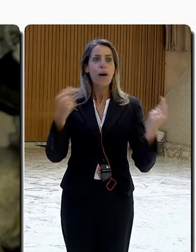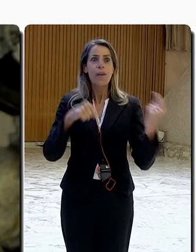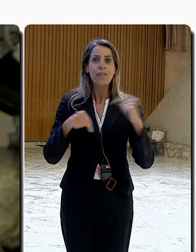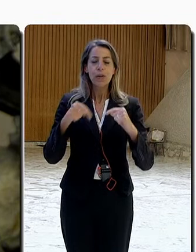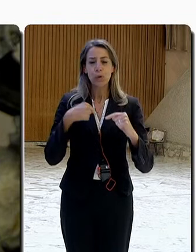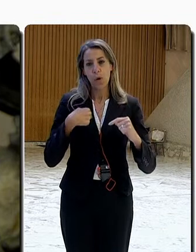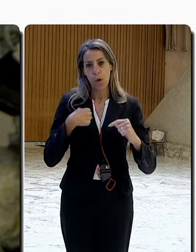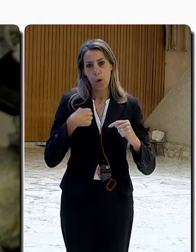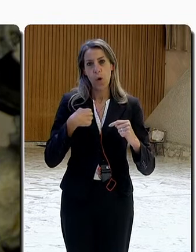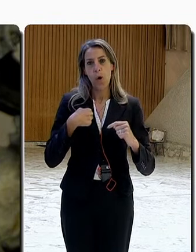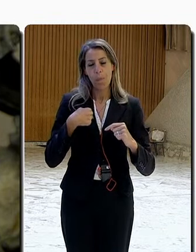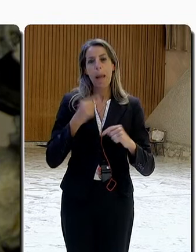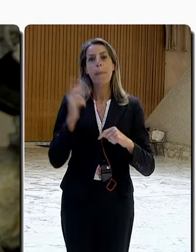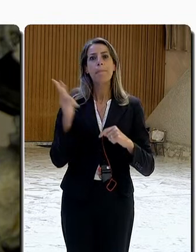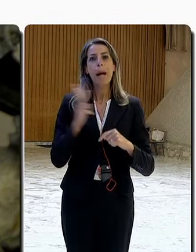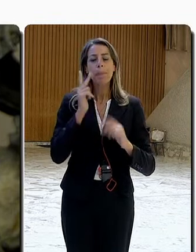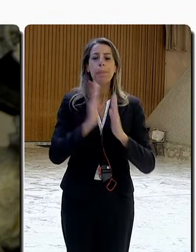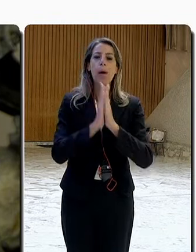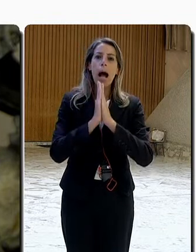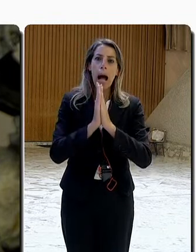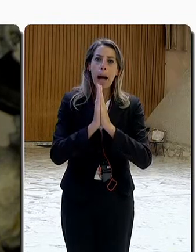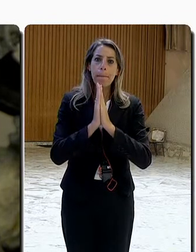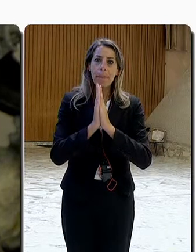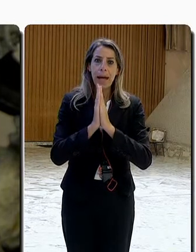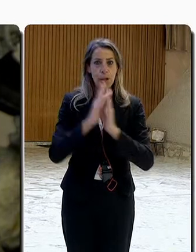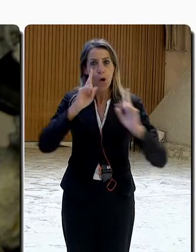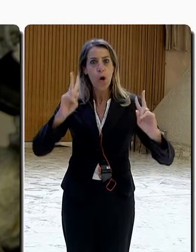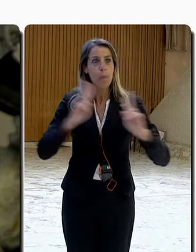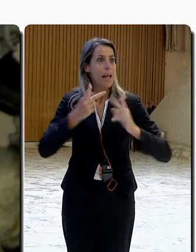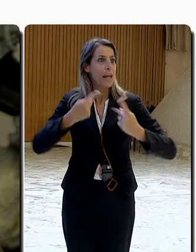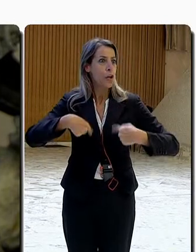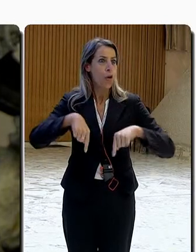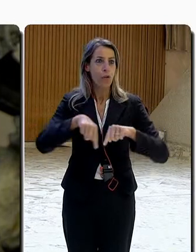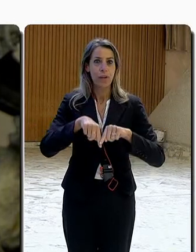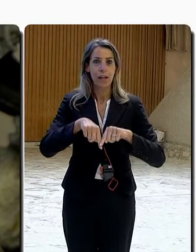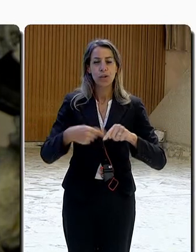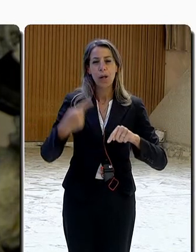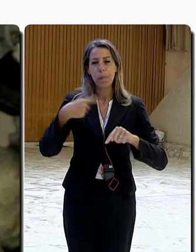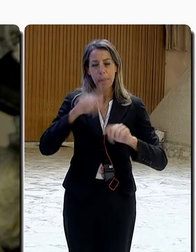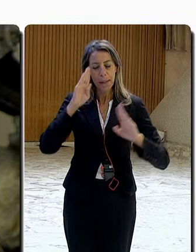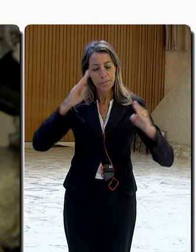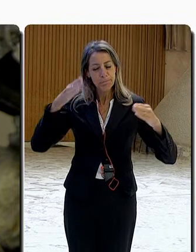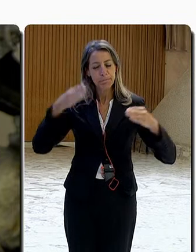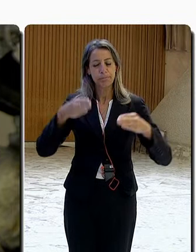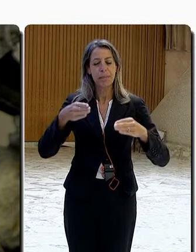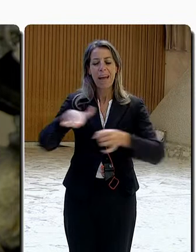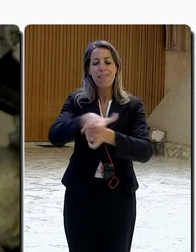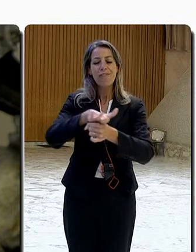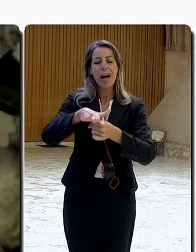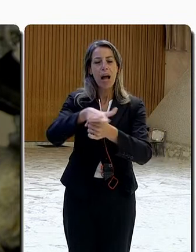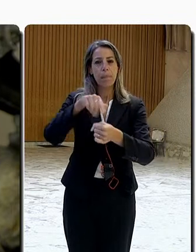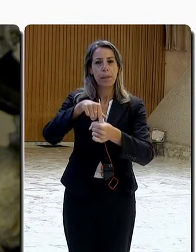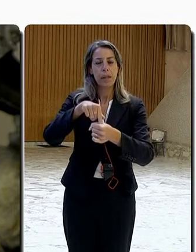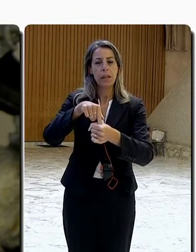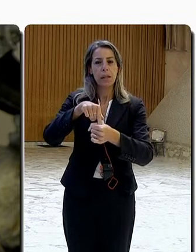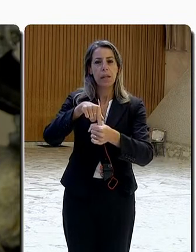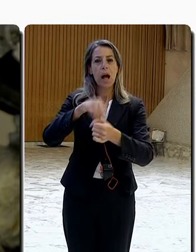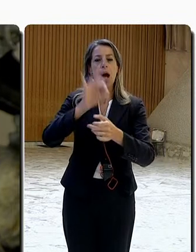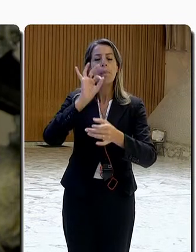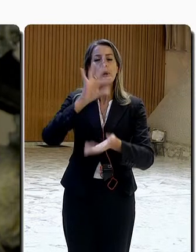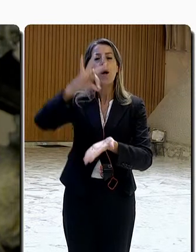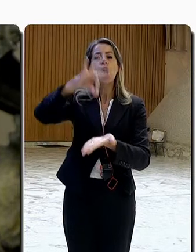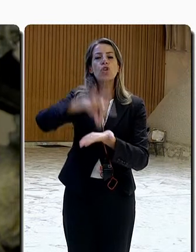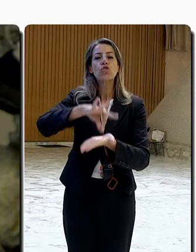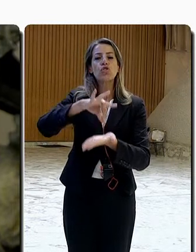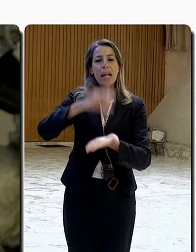all'appello del Santo Padre a incontrarci per mettere la famiglia al centro della